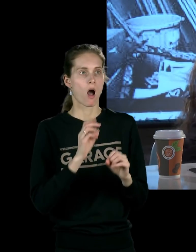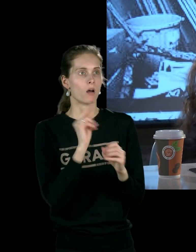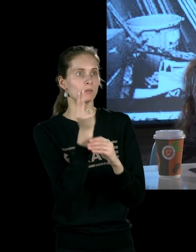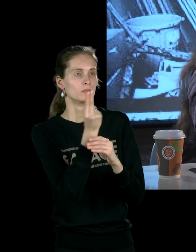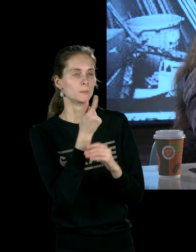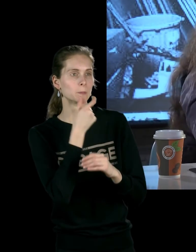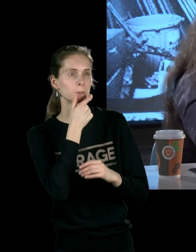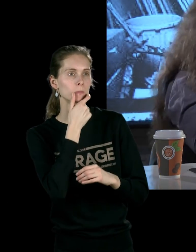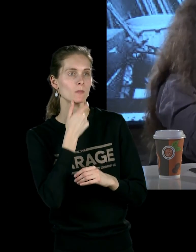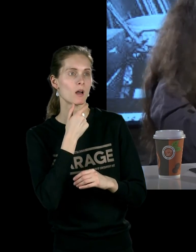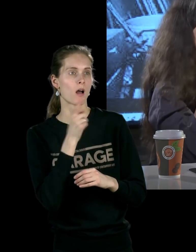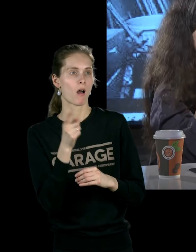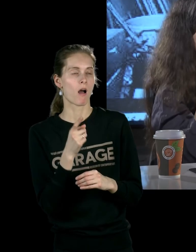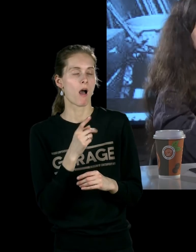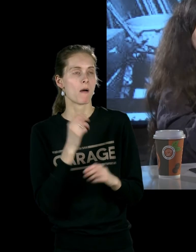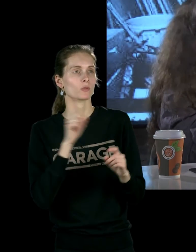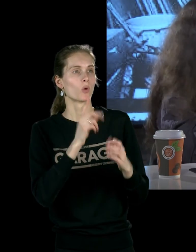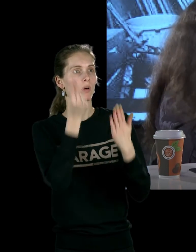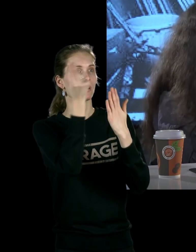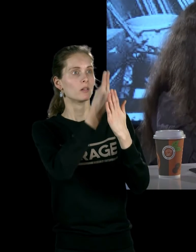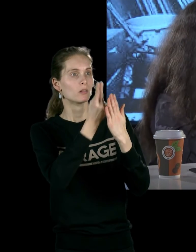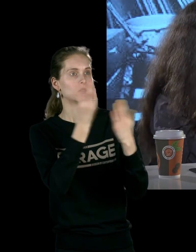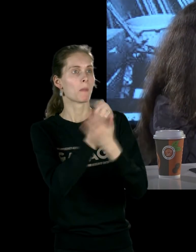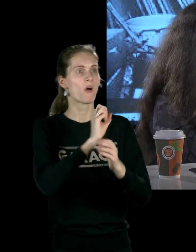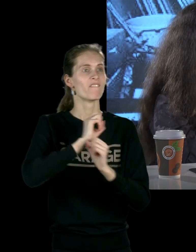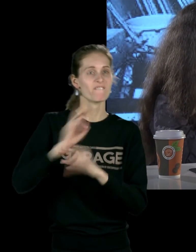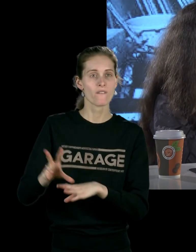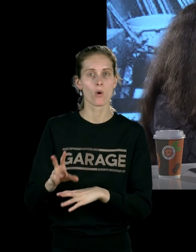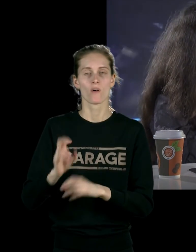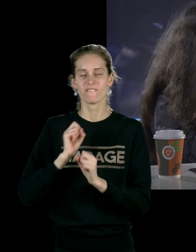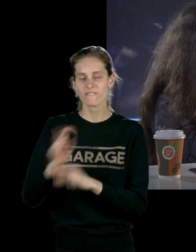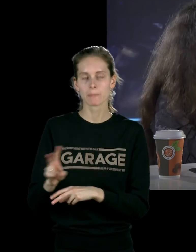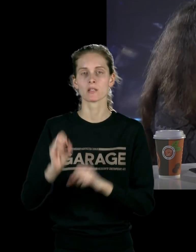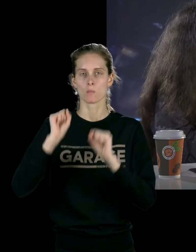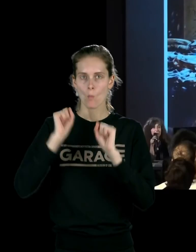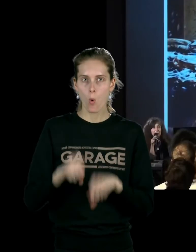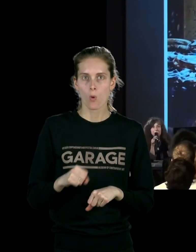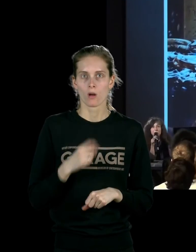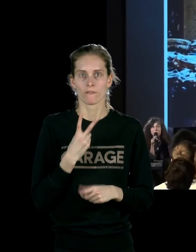и разрушить его, видимо, как-то его вдохновляло.